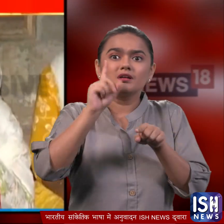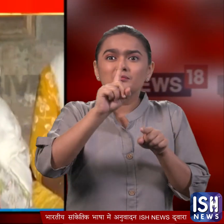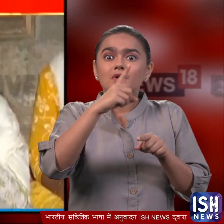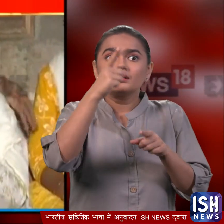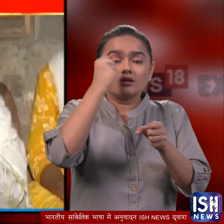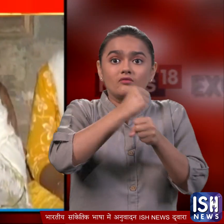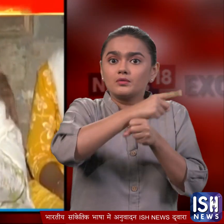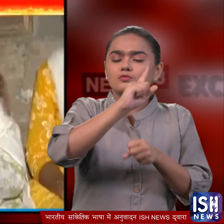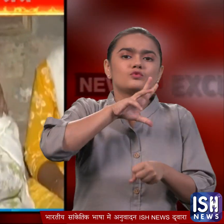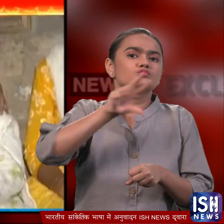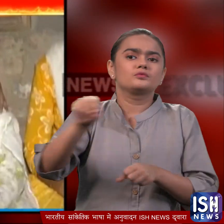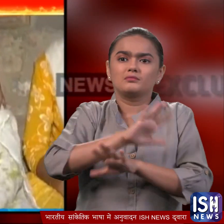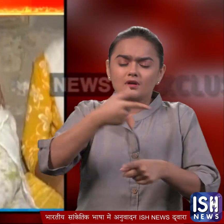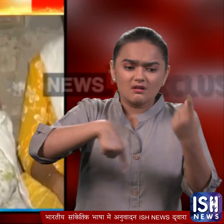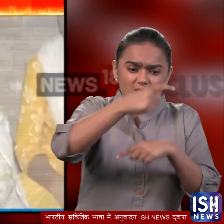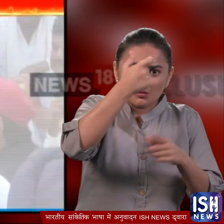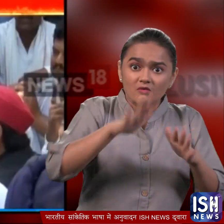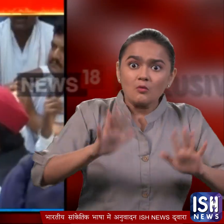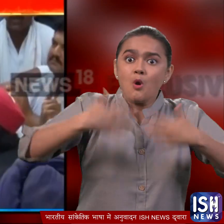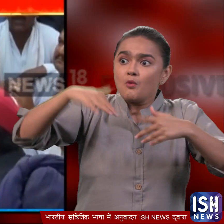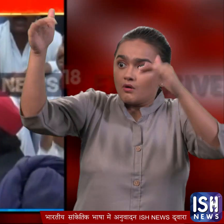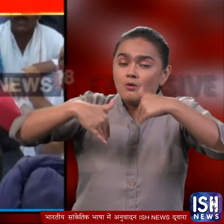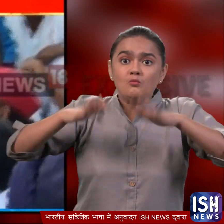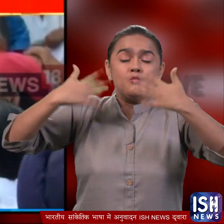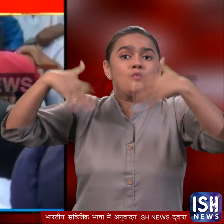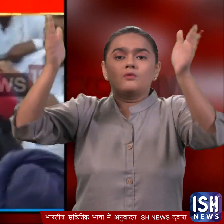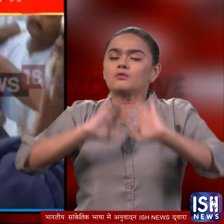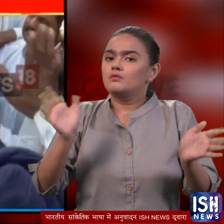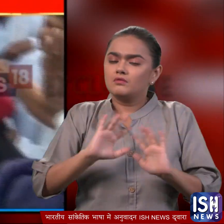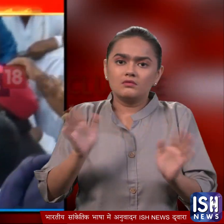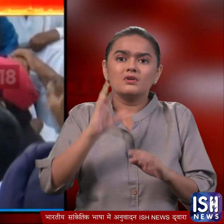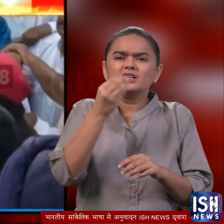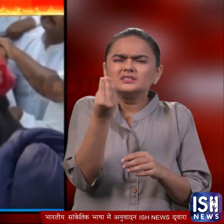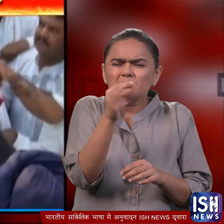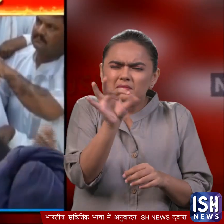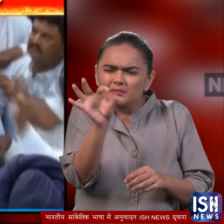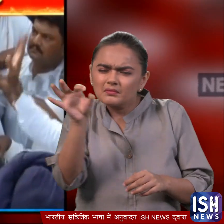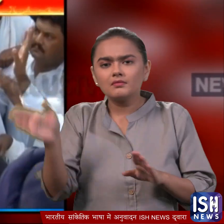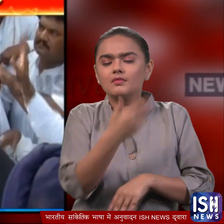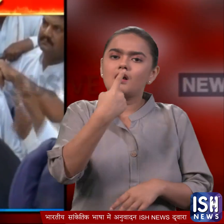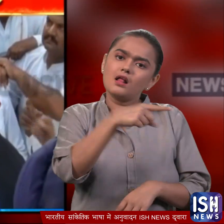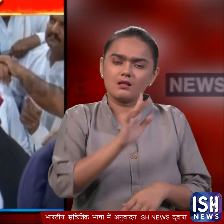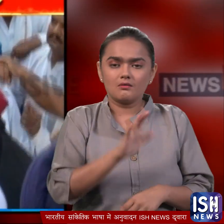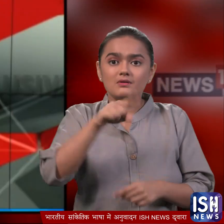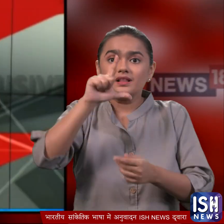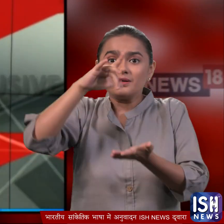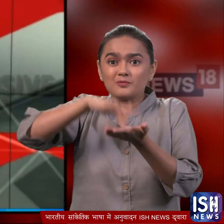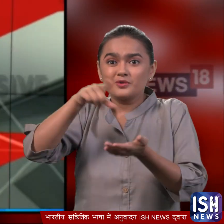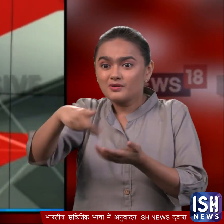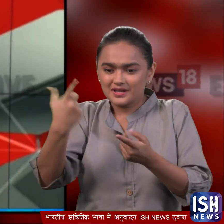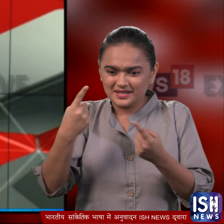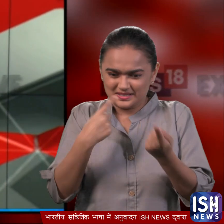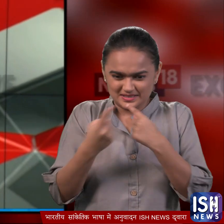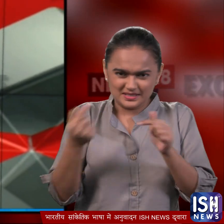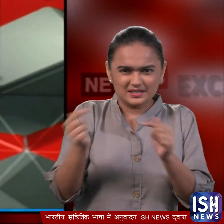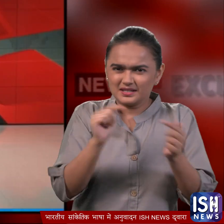की गंभीरता की वजह से उन्हें प्रशासन से इजाजत नहीं मिली थी और जब बात संभली तो चुनिंदा नेताओं को वहां जाने दिया गया। वहीं लखीमपुर खीरी में नेताओं